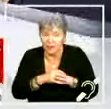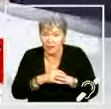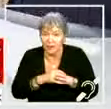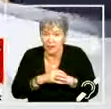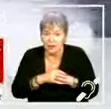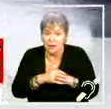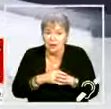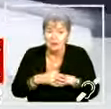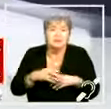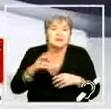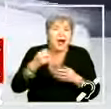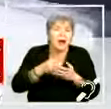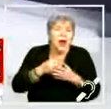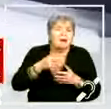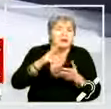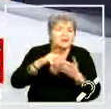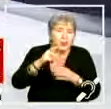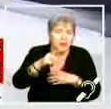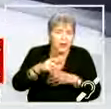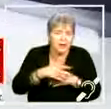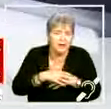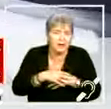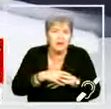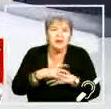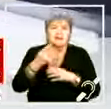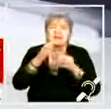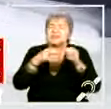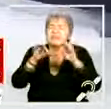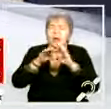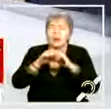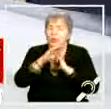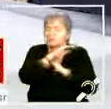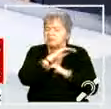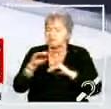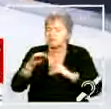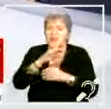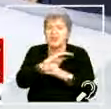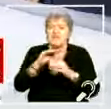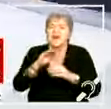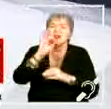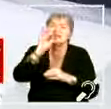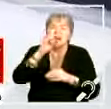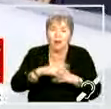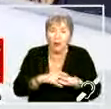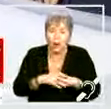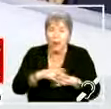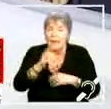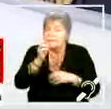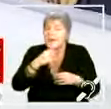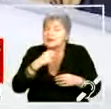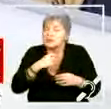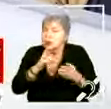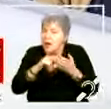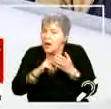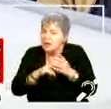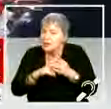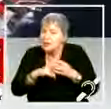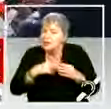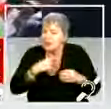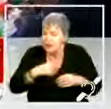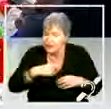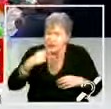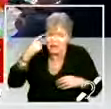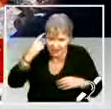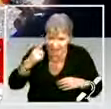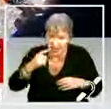salarii și pensii este la pământ. Cine dintre pensionarii civili se iluzionează că vor fi